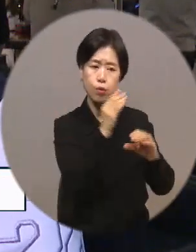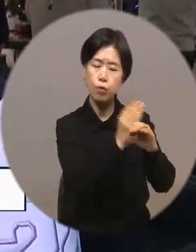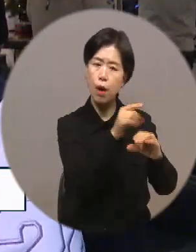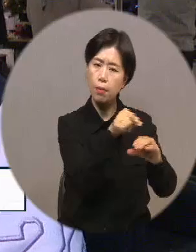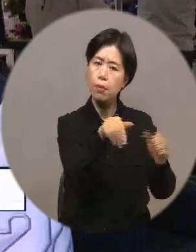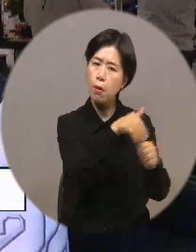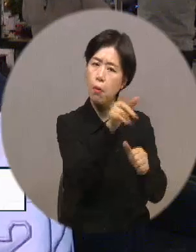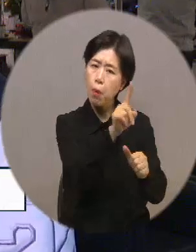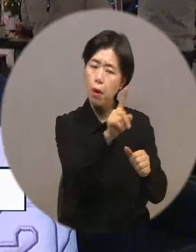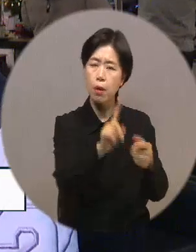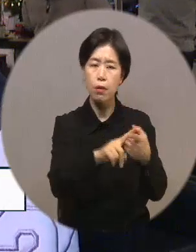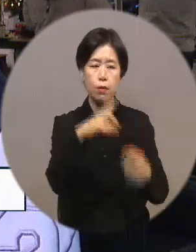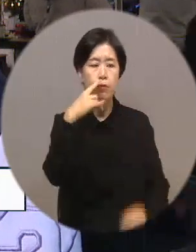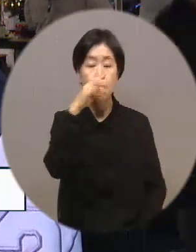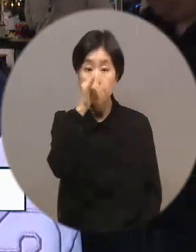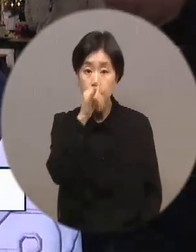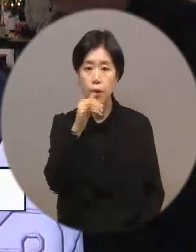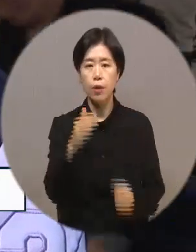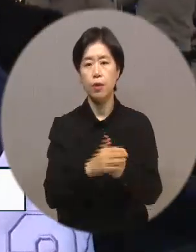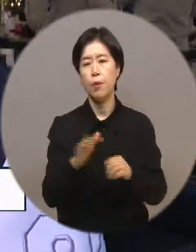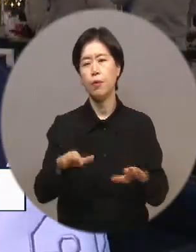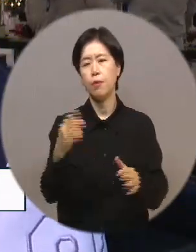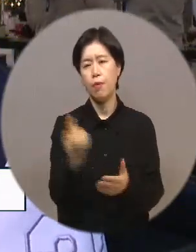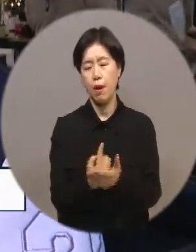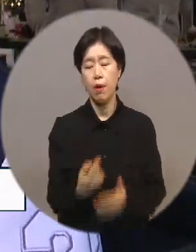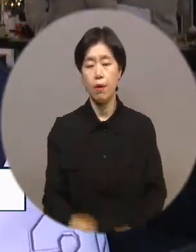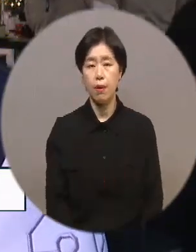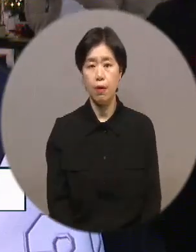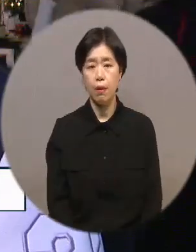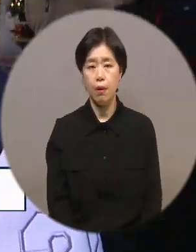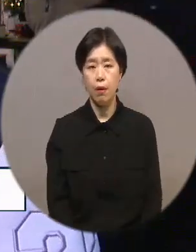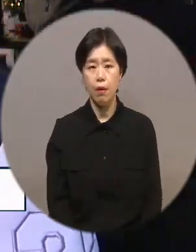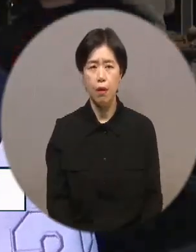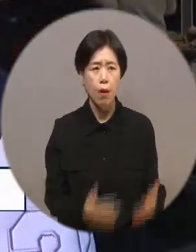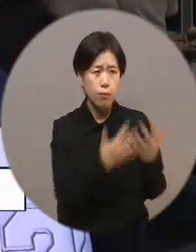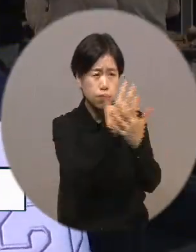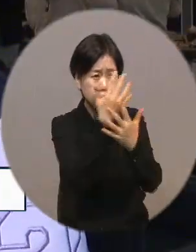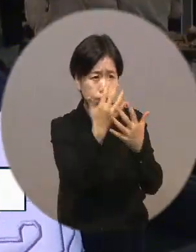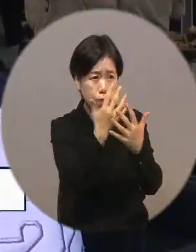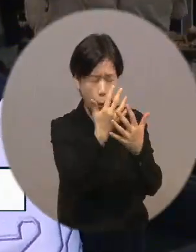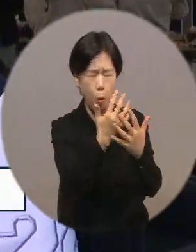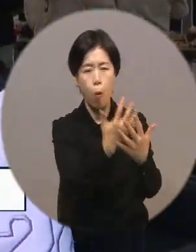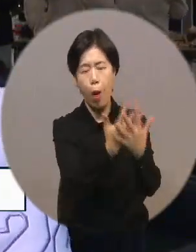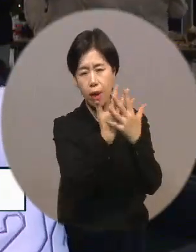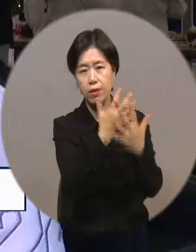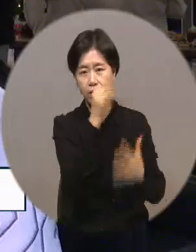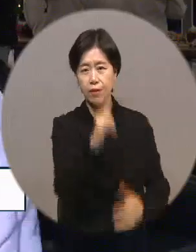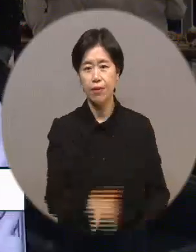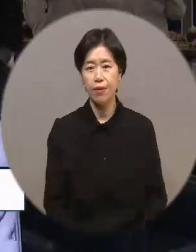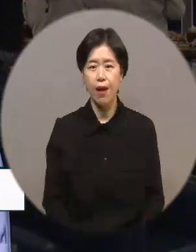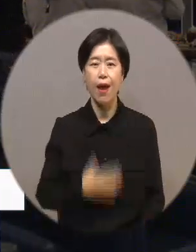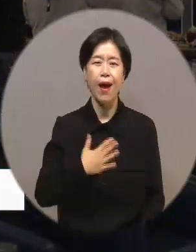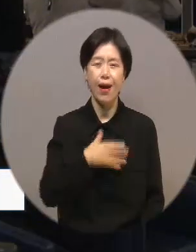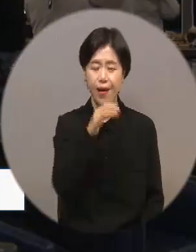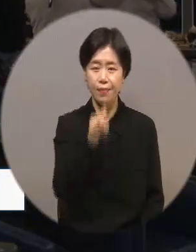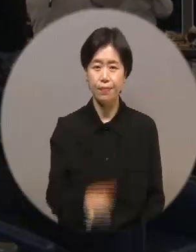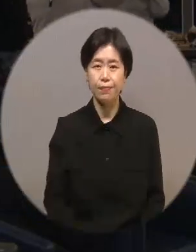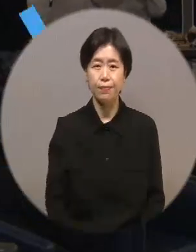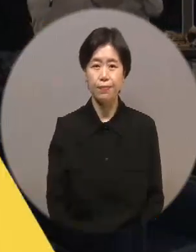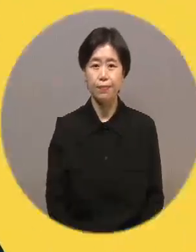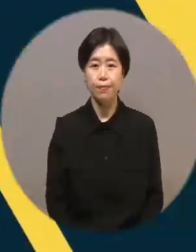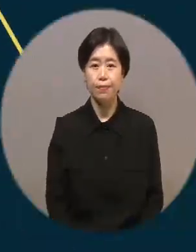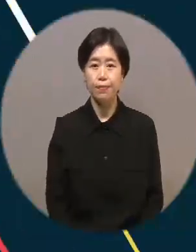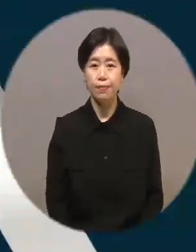가지고 있을까 해서 지원하게 됐는데 그런 두리뭉실했던 개념을 좀 더 구체적으로 굳힐 수 있어서 좋았던 것